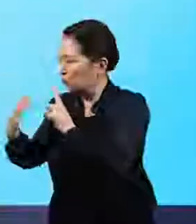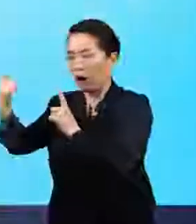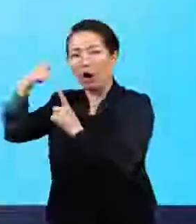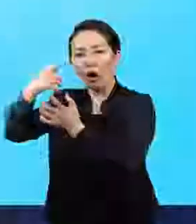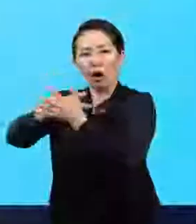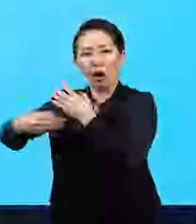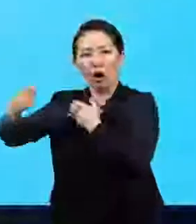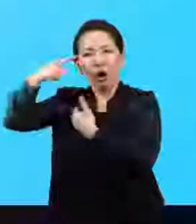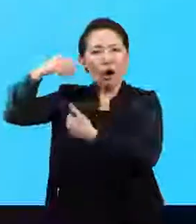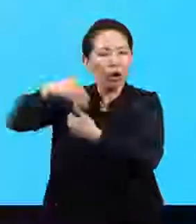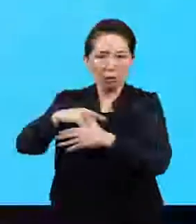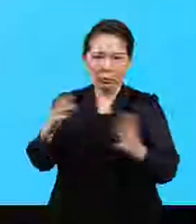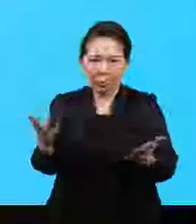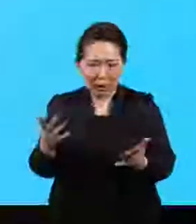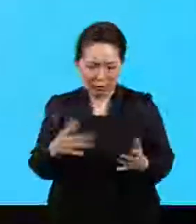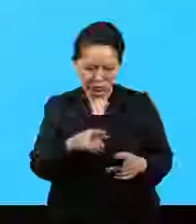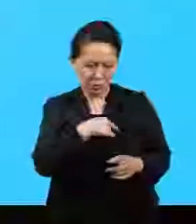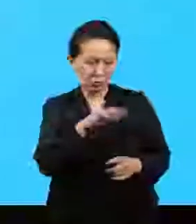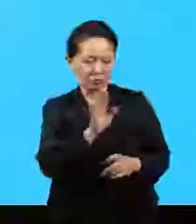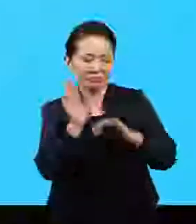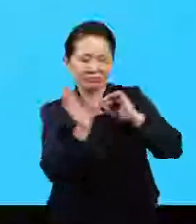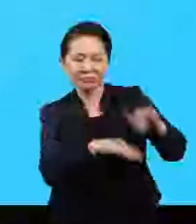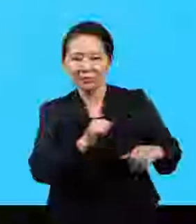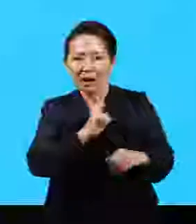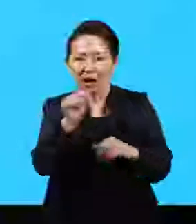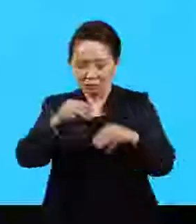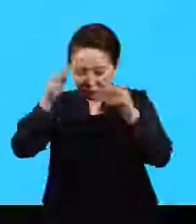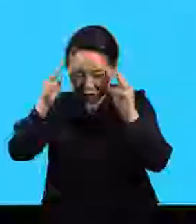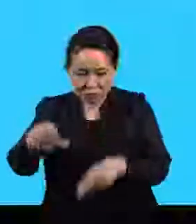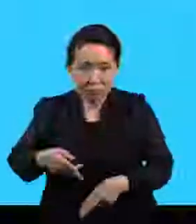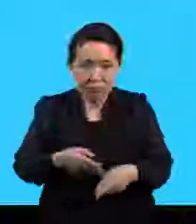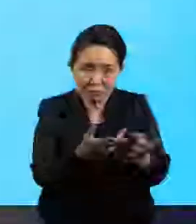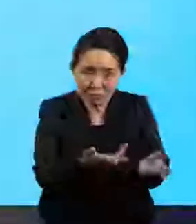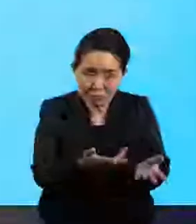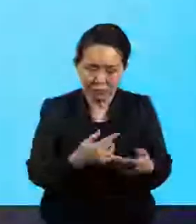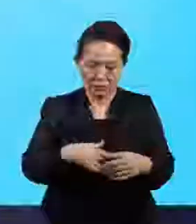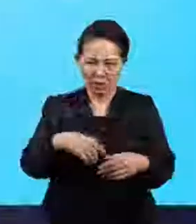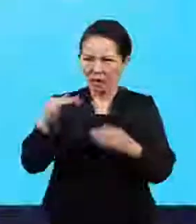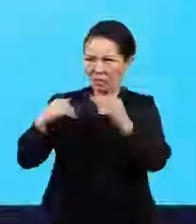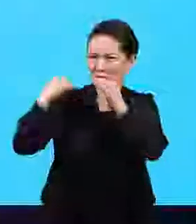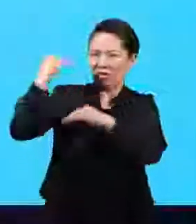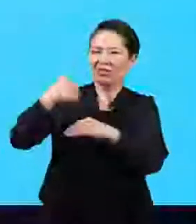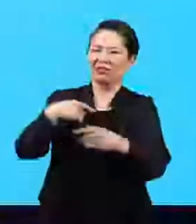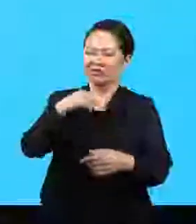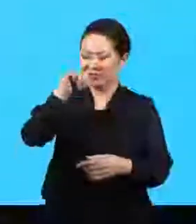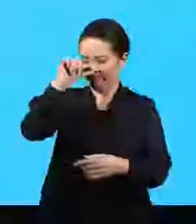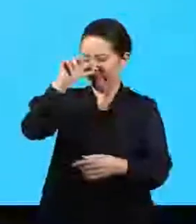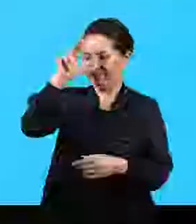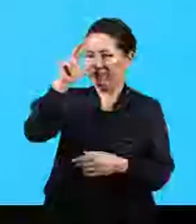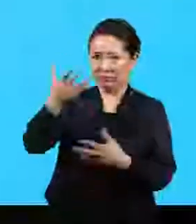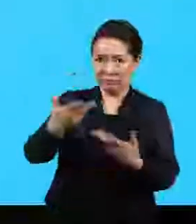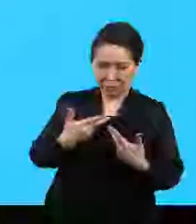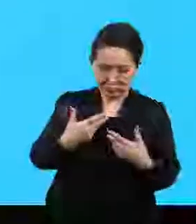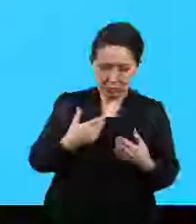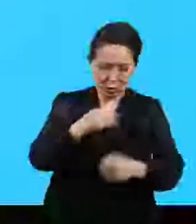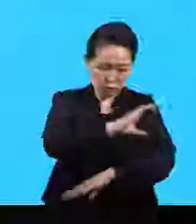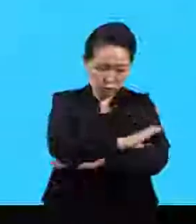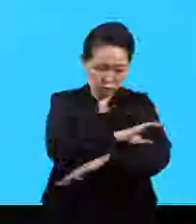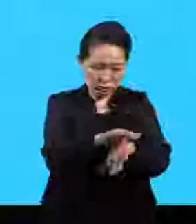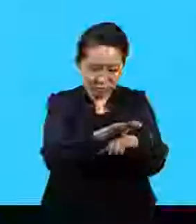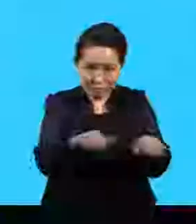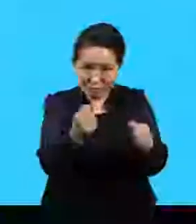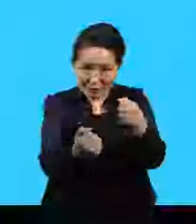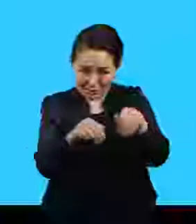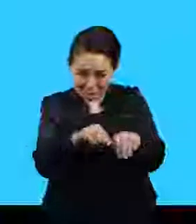сонсдоггүй. Миний өмнөөс асуудал шийддэг. Дээд ангийнхан дээрлэгдэг, сургууль орчмын явган хүний зам дээр машинаа тавьж